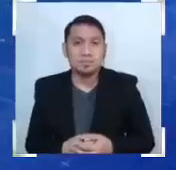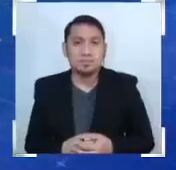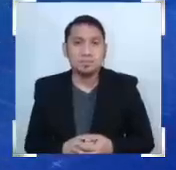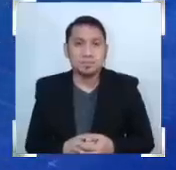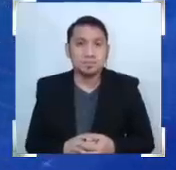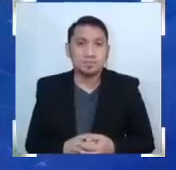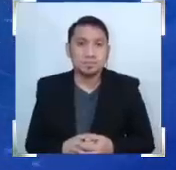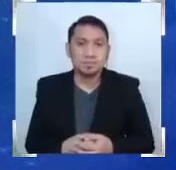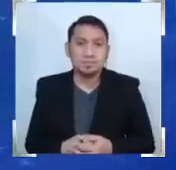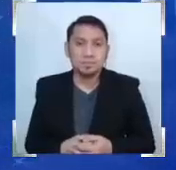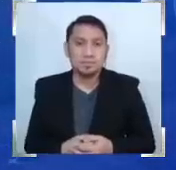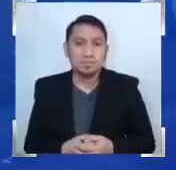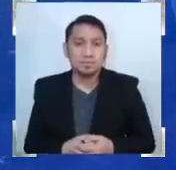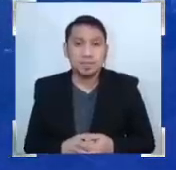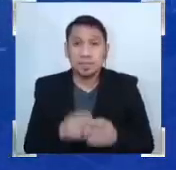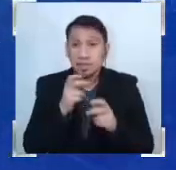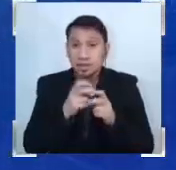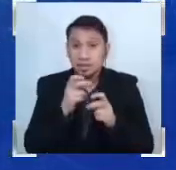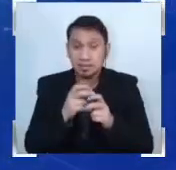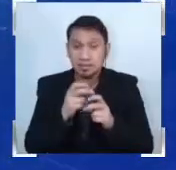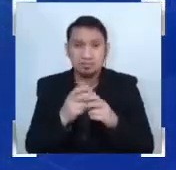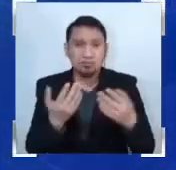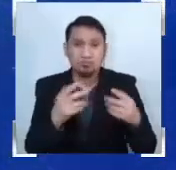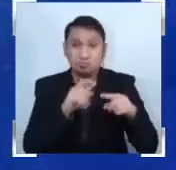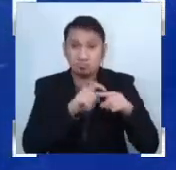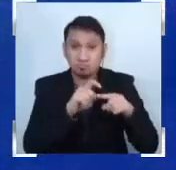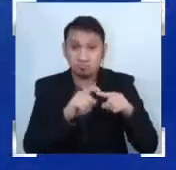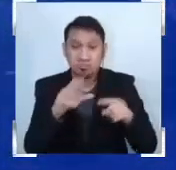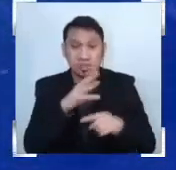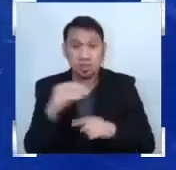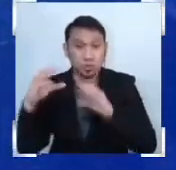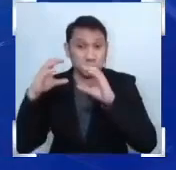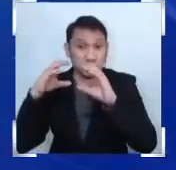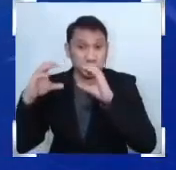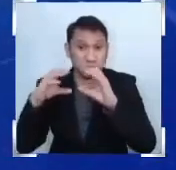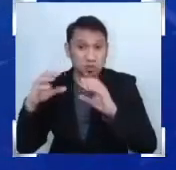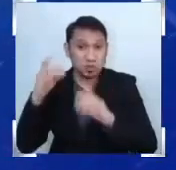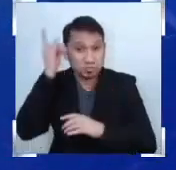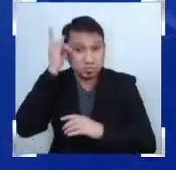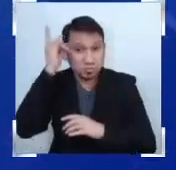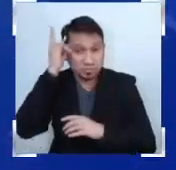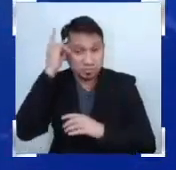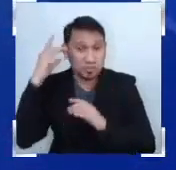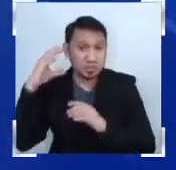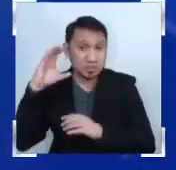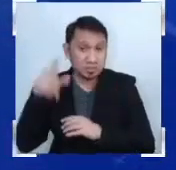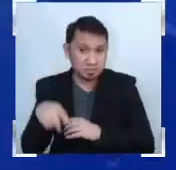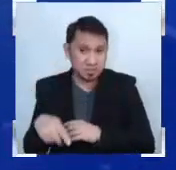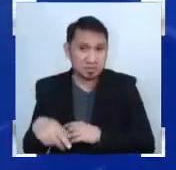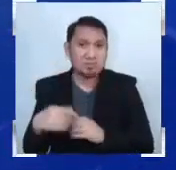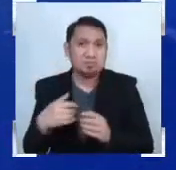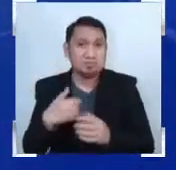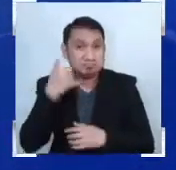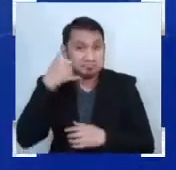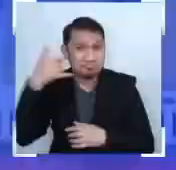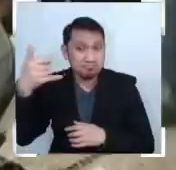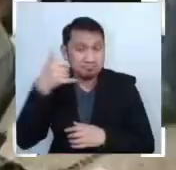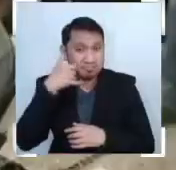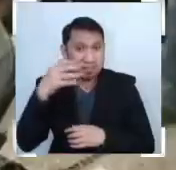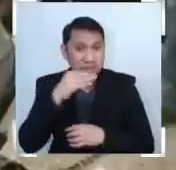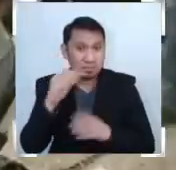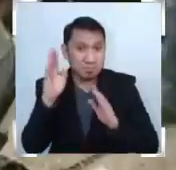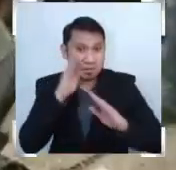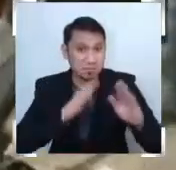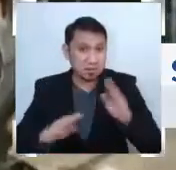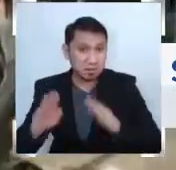Bukod sa pahirapan ng supply ng kuryente at linya ng komunikasyon sa Bohol, problema rin ng ilang residente ang supply ng gasolina. Sabay na